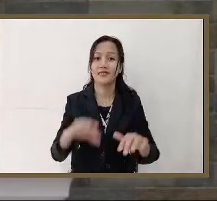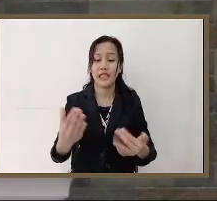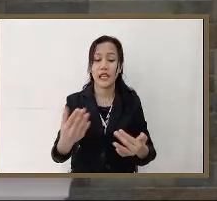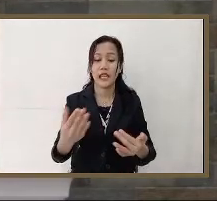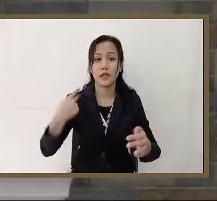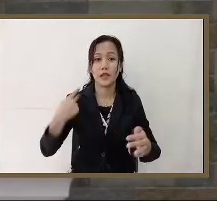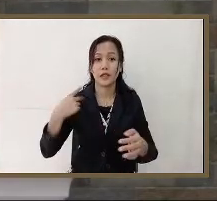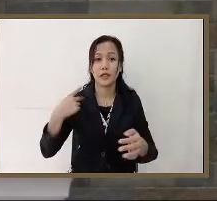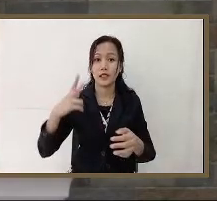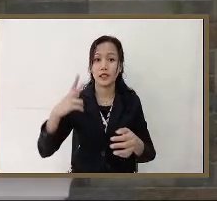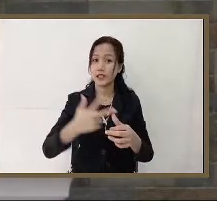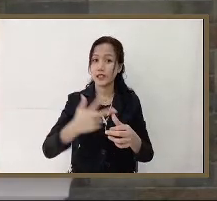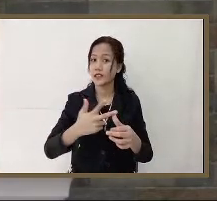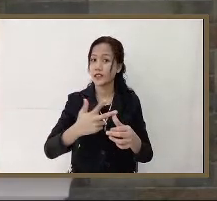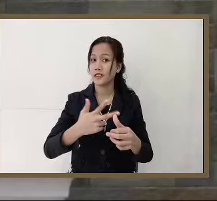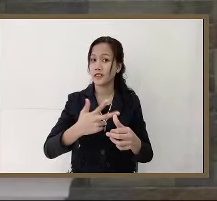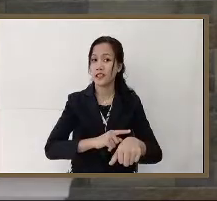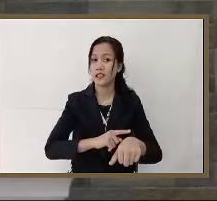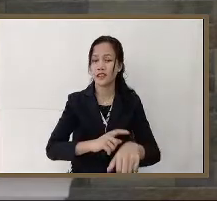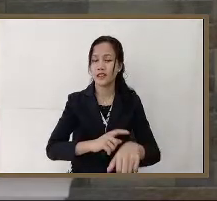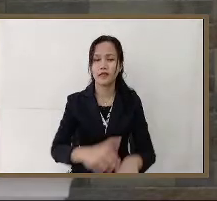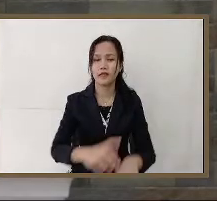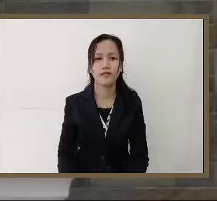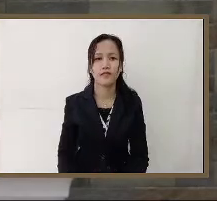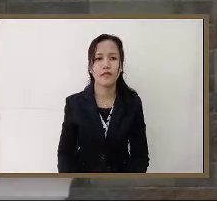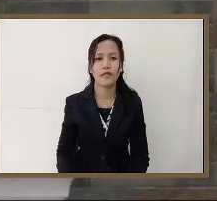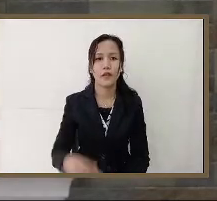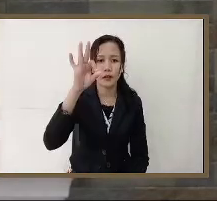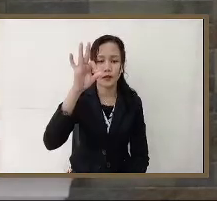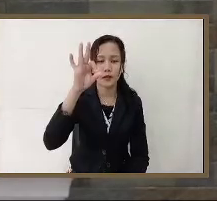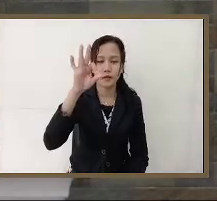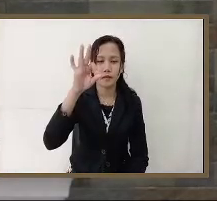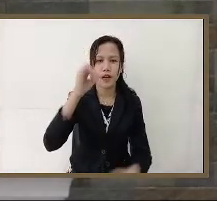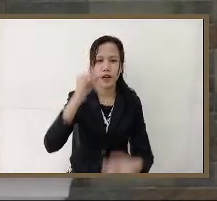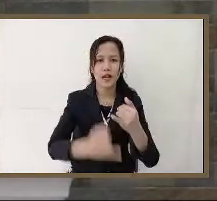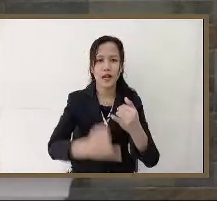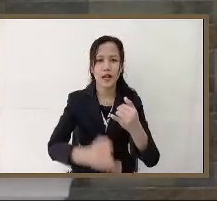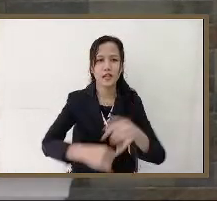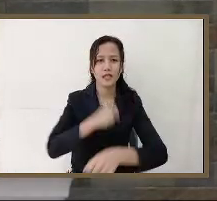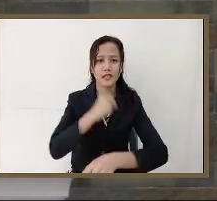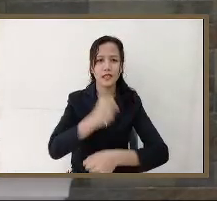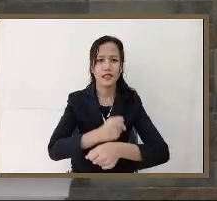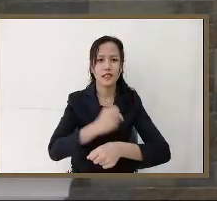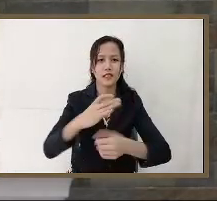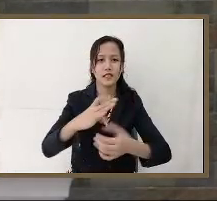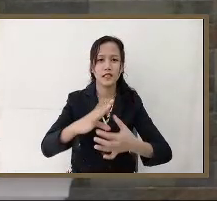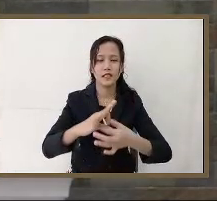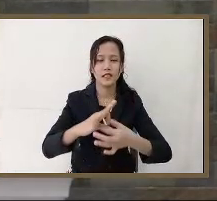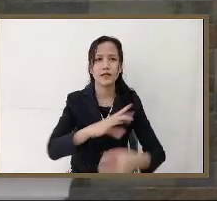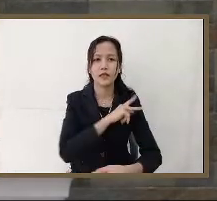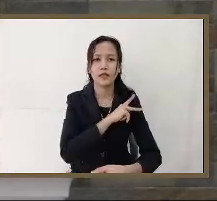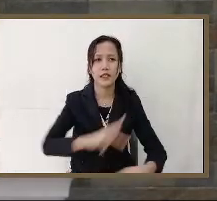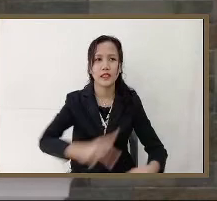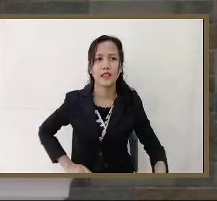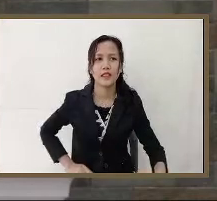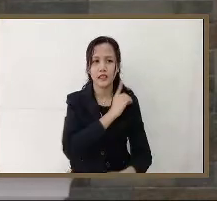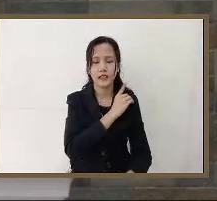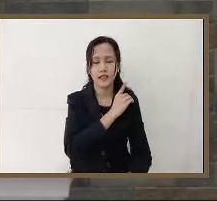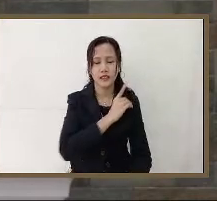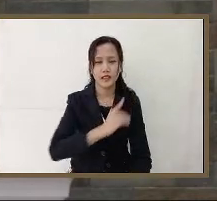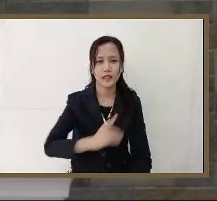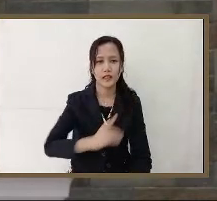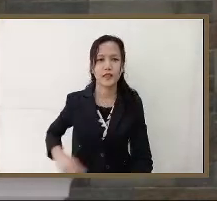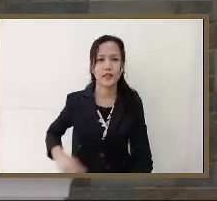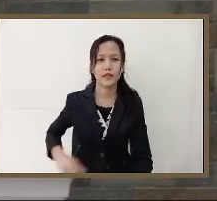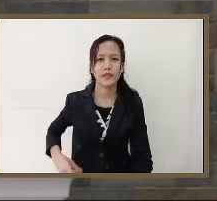Dito na po natin makikita yung mga huling taon ni King David. Okay? This is the last years of King David